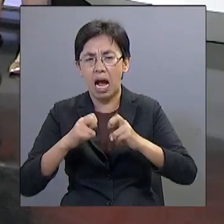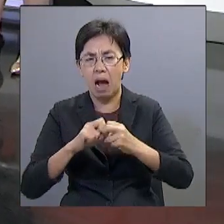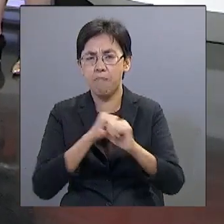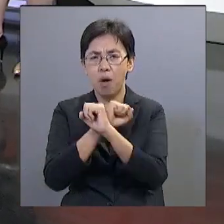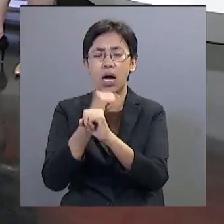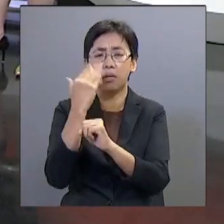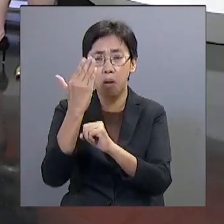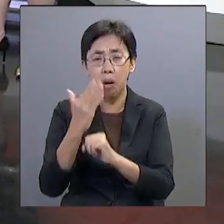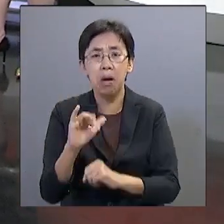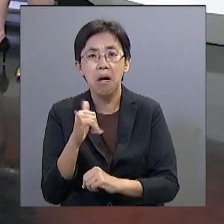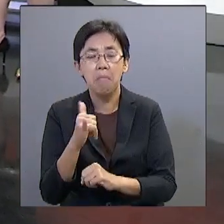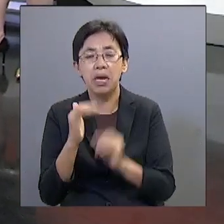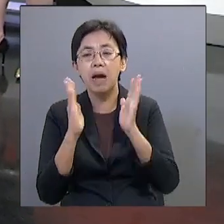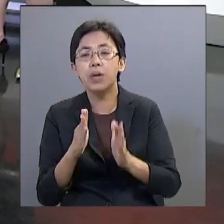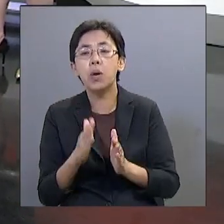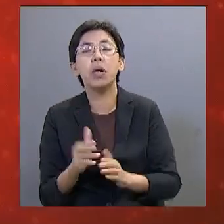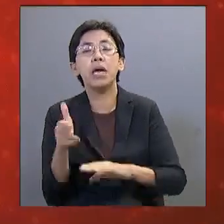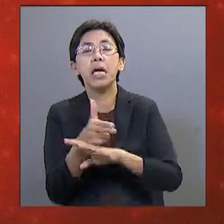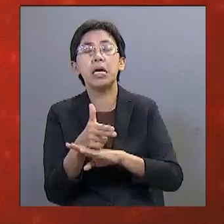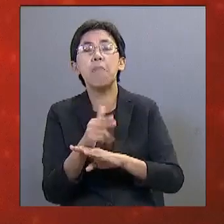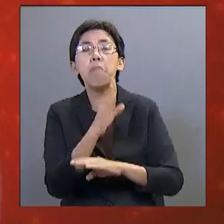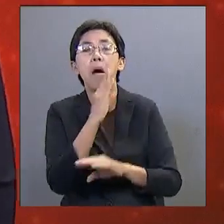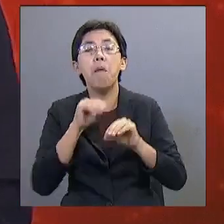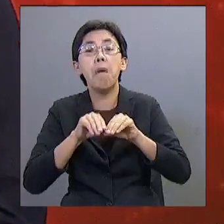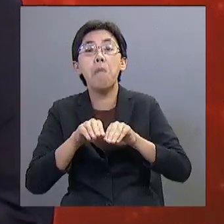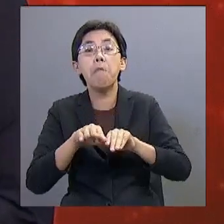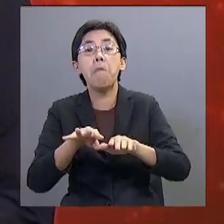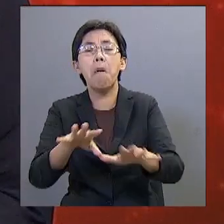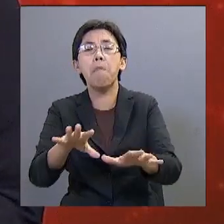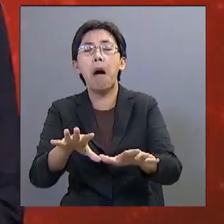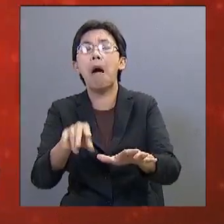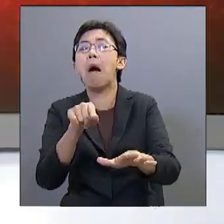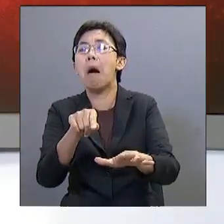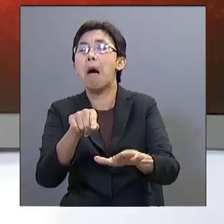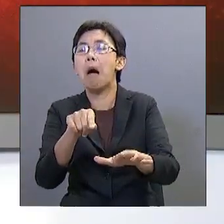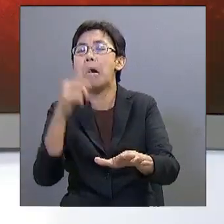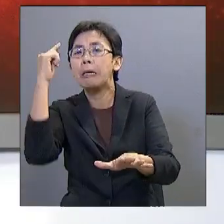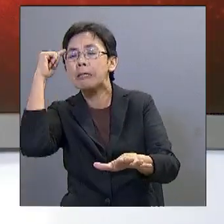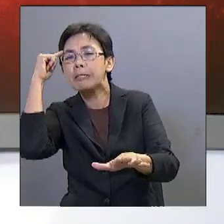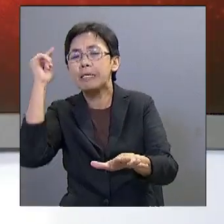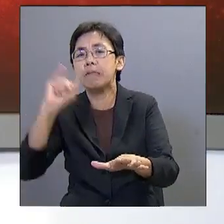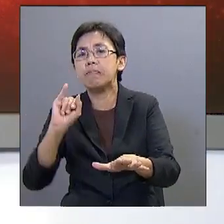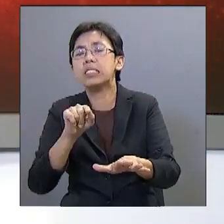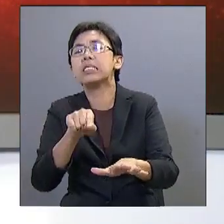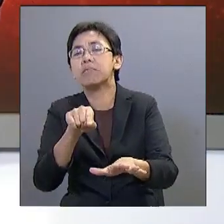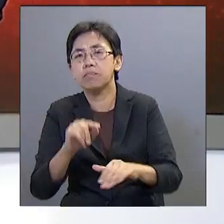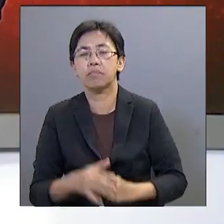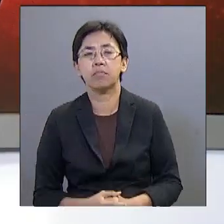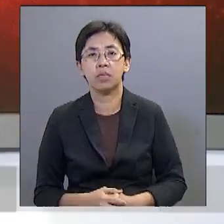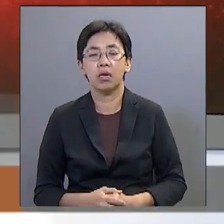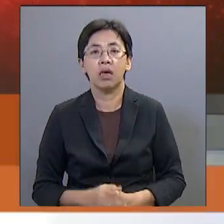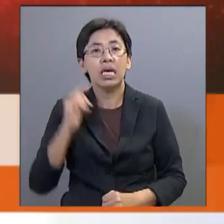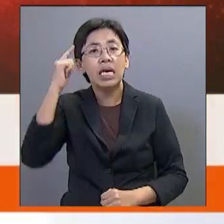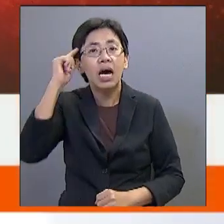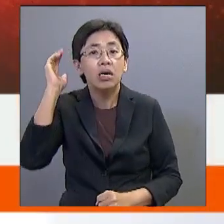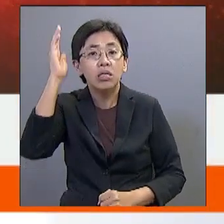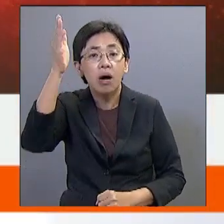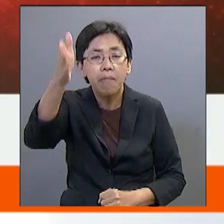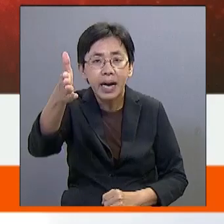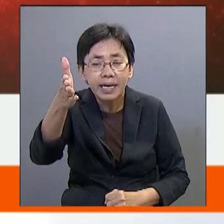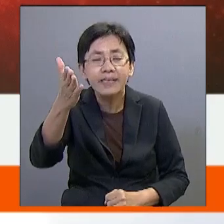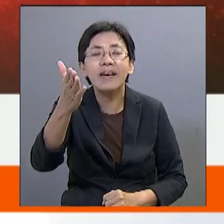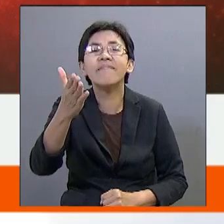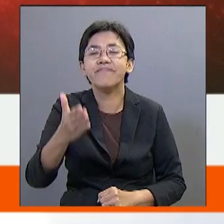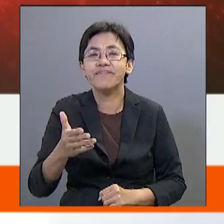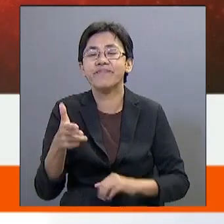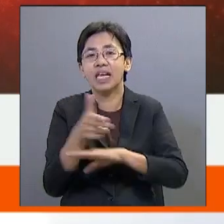ารณมีคนจงใจปลอยคลปปลอมเพื่หวโนประโยช์อะไรบางอย่างค่ะคผชมคะในอนาคตอนั้ไลนี้การทำ